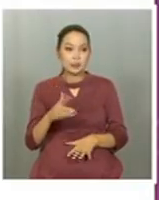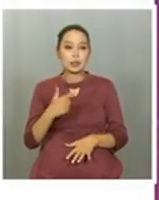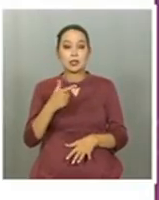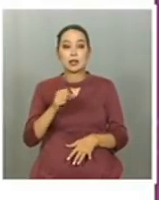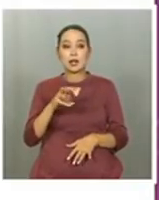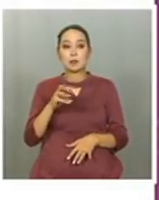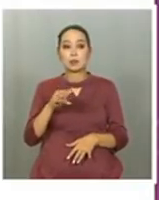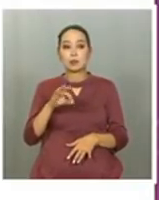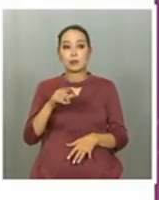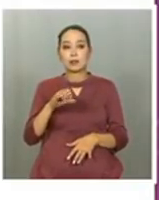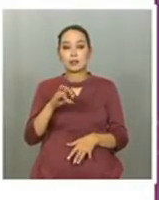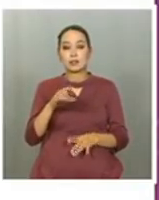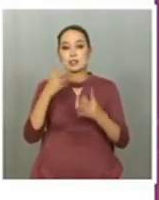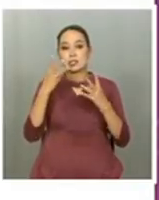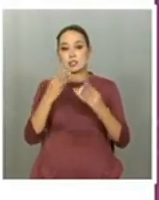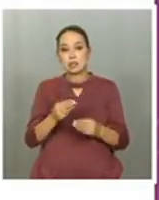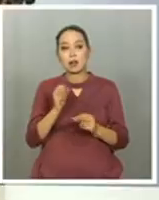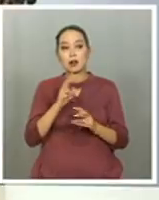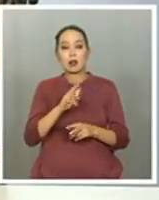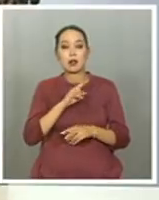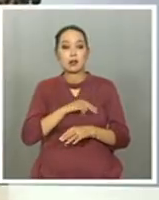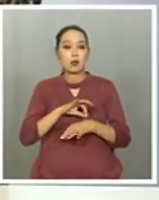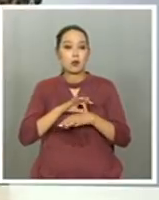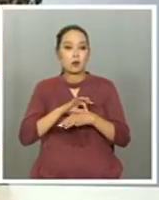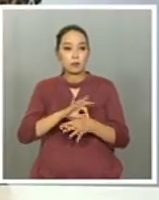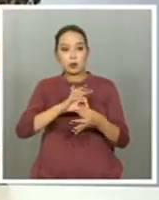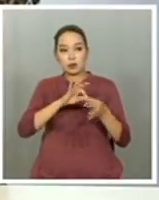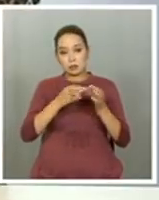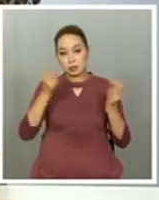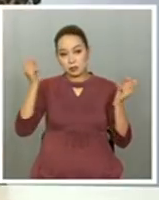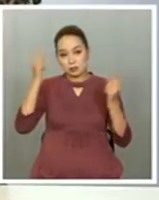гаметогенез кезеңдерінің жүру жолдарын білесіз.